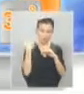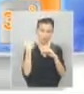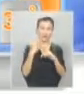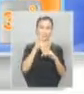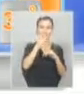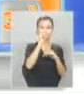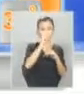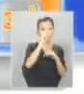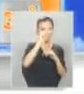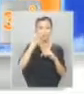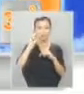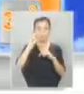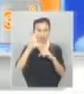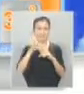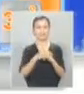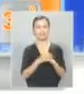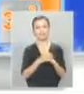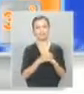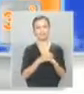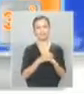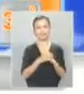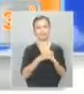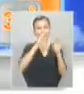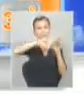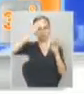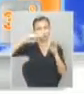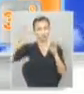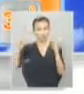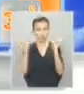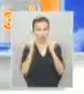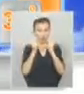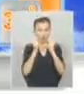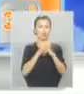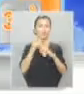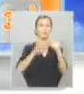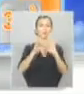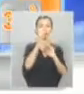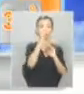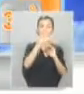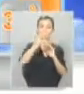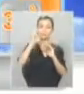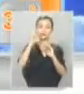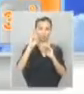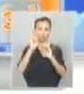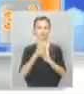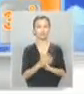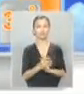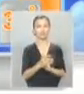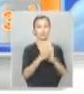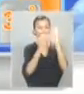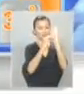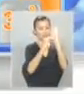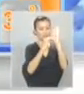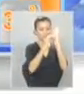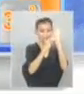ด 21-23 องศาสำหรับบริเวณเทือกเขาอากาศหนาวอุณหภูมิต่ำสุด 15-16 องศาส่วนกรุงเทพและปริ